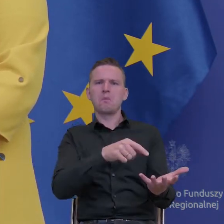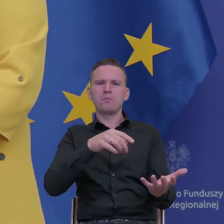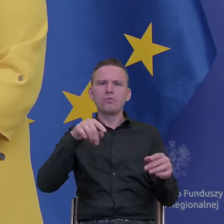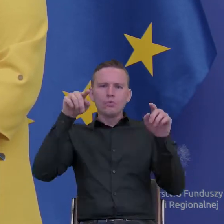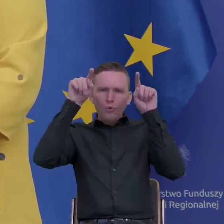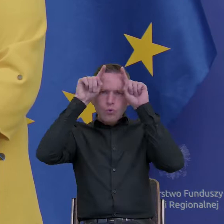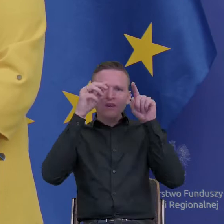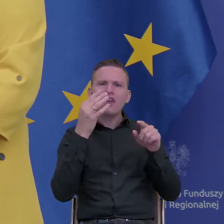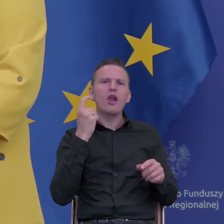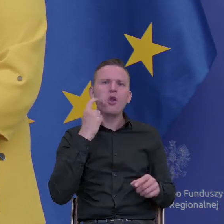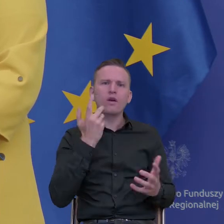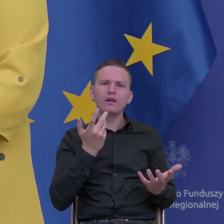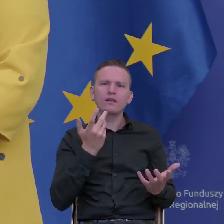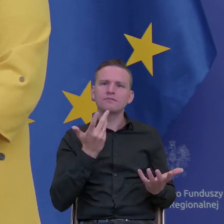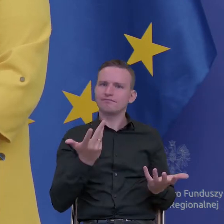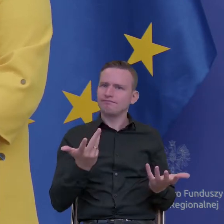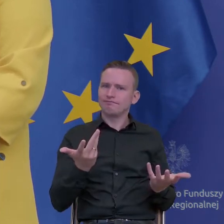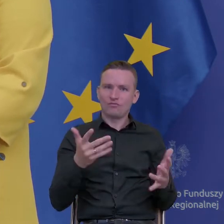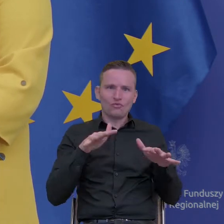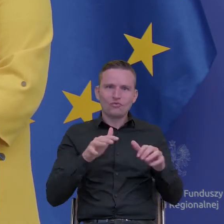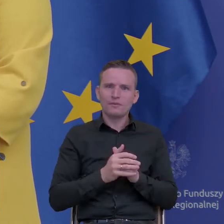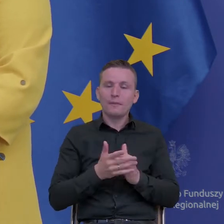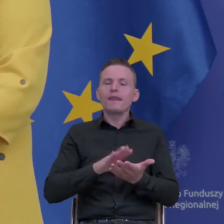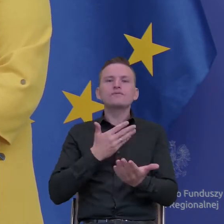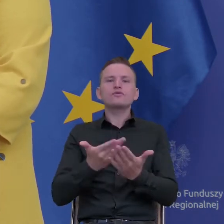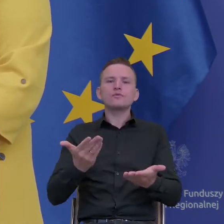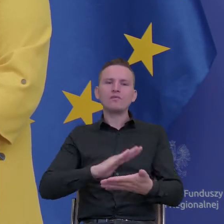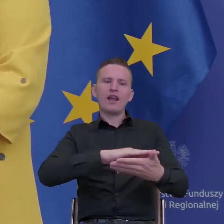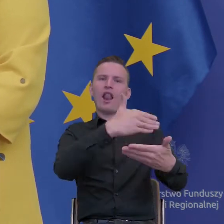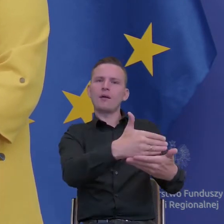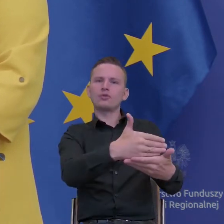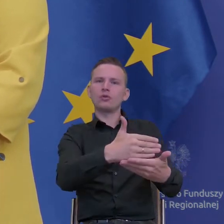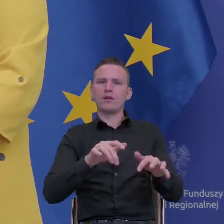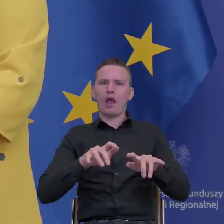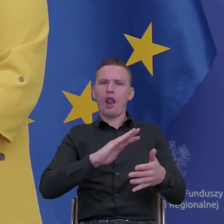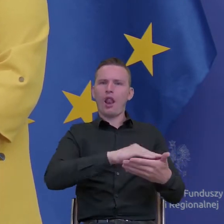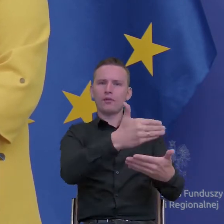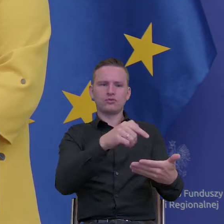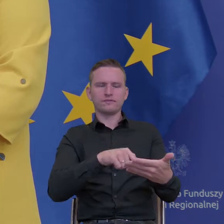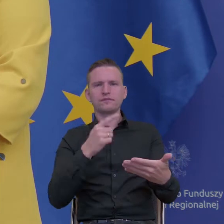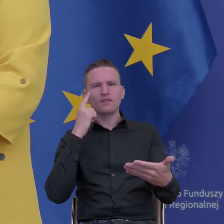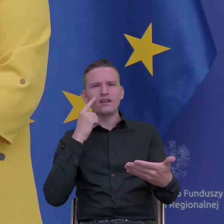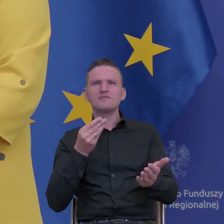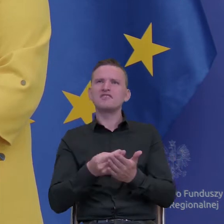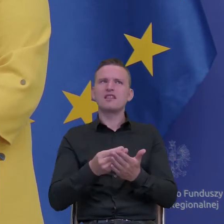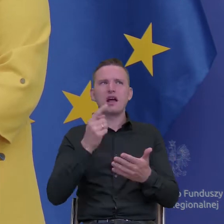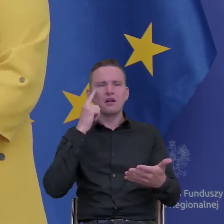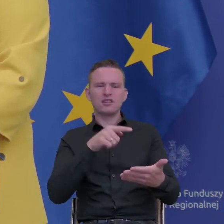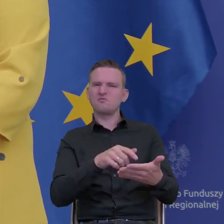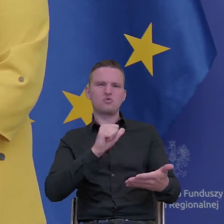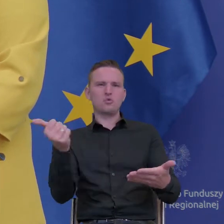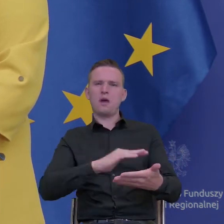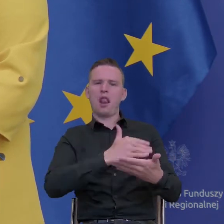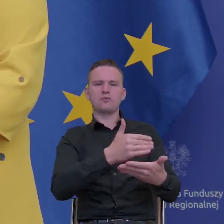mamy 12,5 tysiąca, więc gdybyśmy chcieli wydać to na laptopy dla mieszkańców Lubaczowa, to każdy z nich